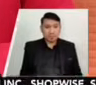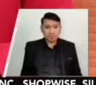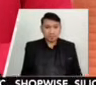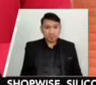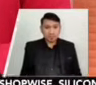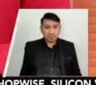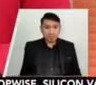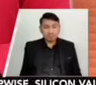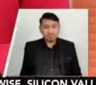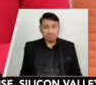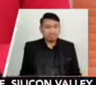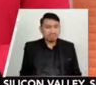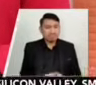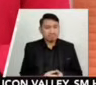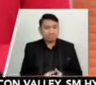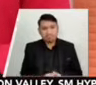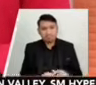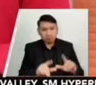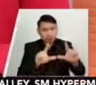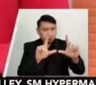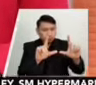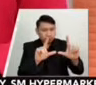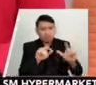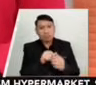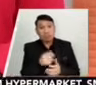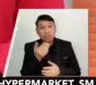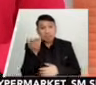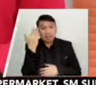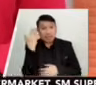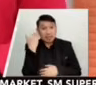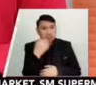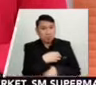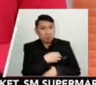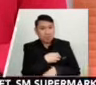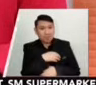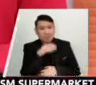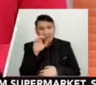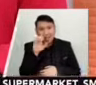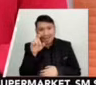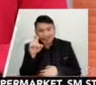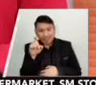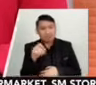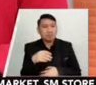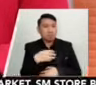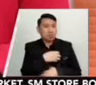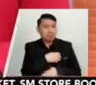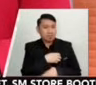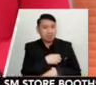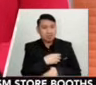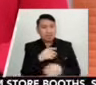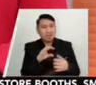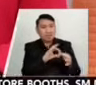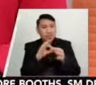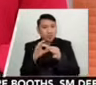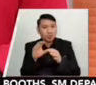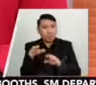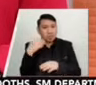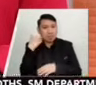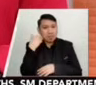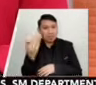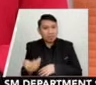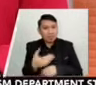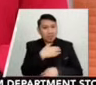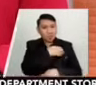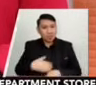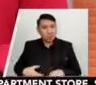Suspek na ang turing sa dalawang dating pulis na iniuugnay sa pagkamatay ng beauty pageant contestant na si Geneva Lopez at nobyo niyang Israeli na